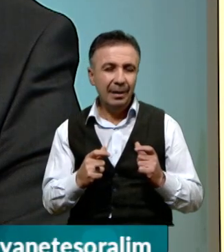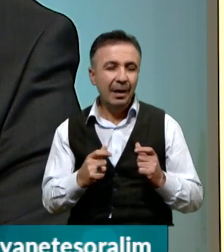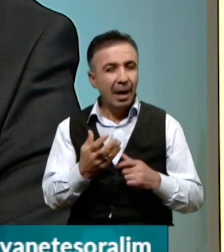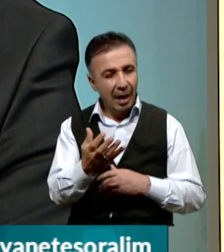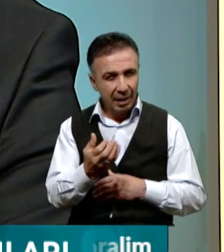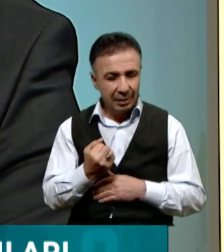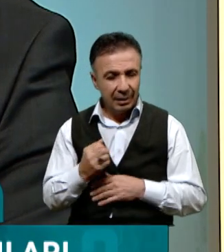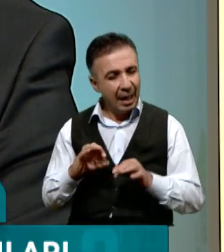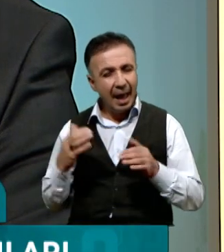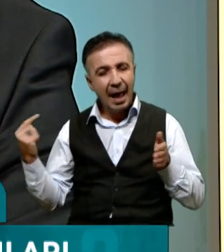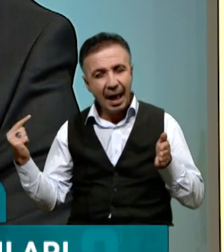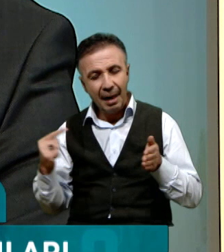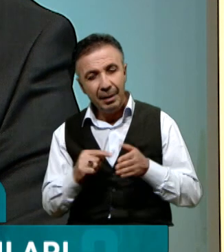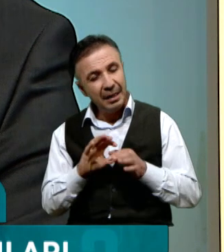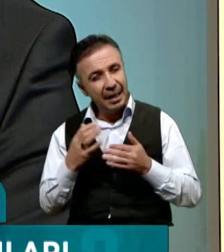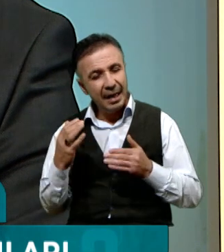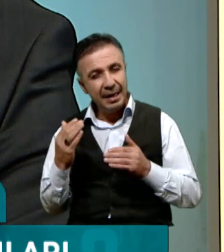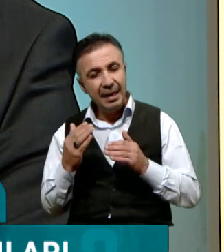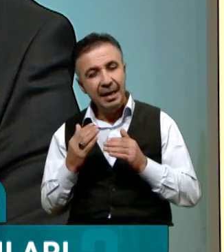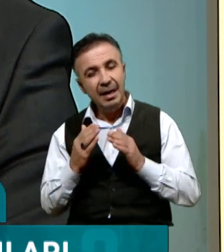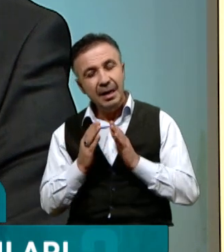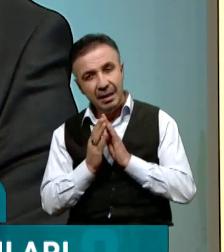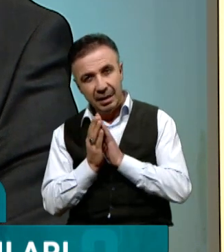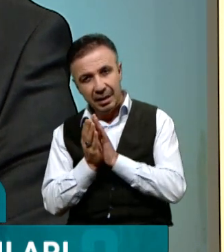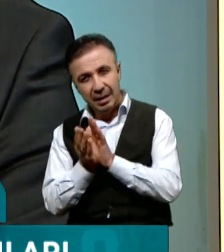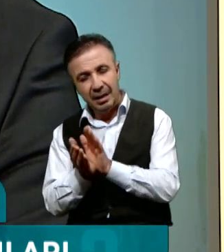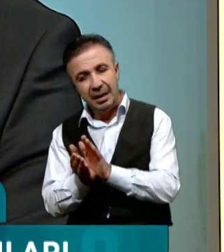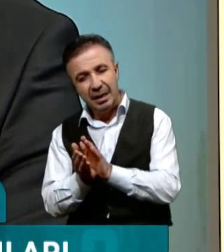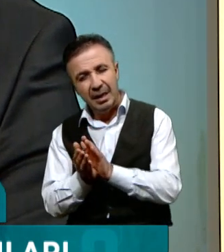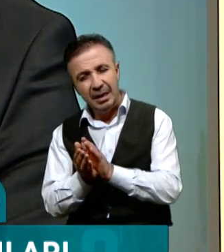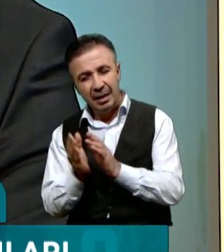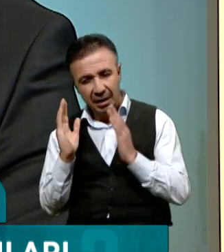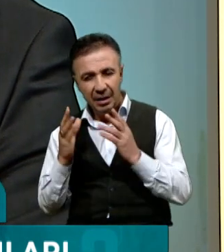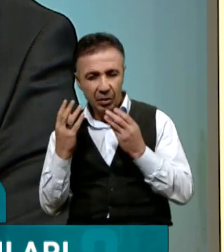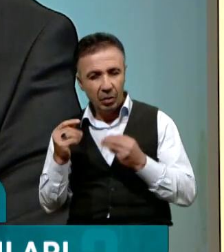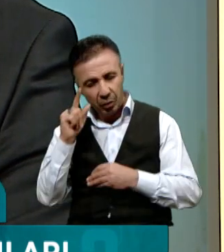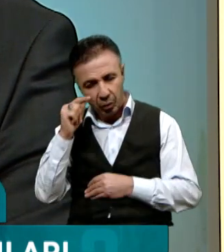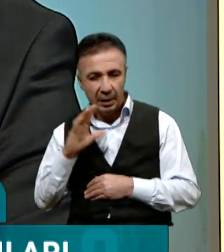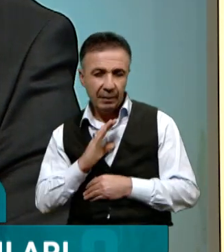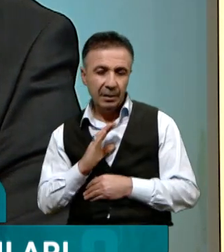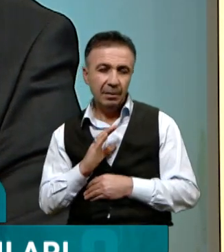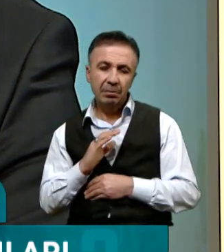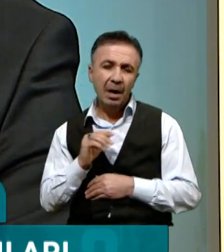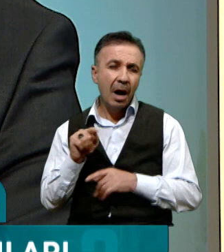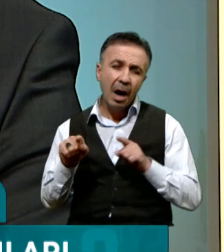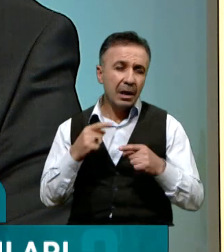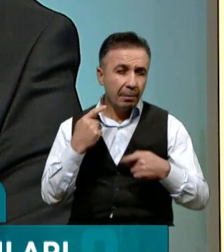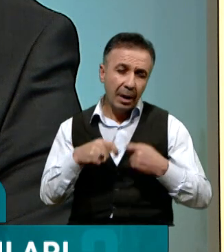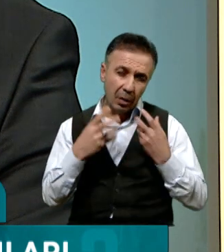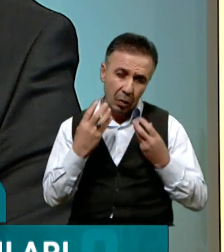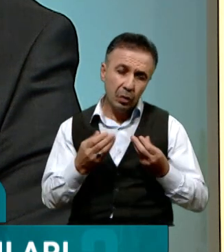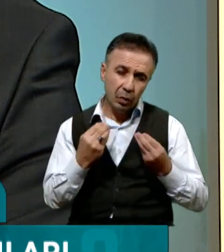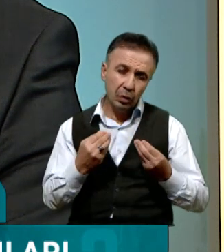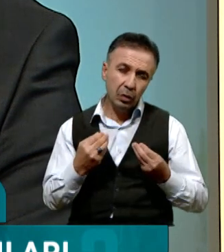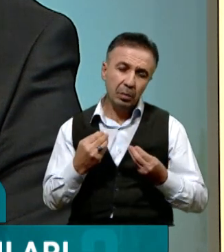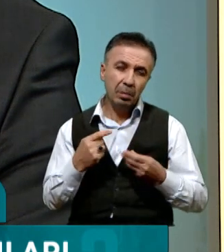amaçla ve neyin karşılığı olarak verildiği nedir? Birazcık bir takım şaibeleri beraberine getirmektedir. Hangi banka olursa olsun. Yani